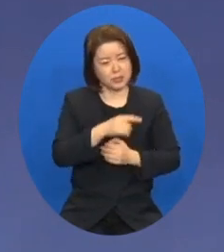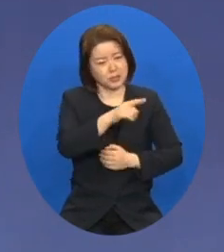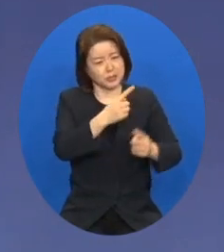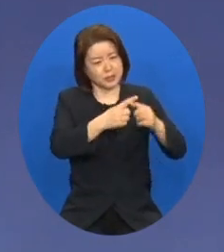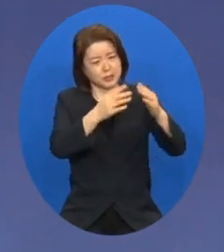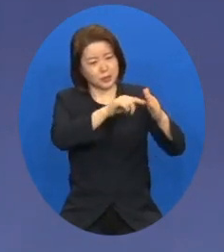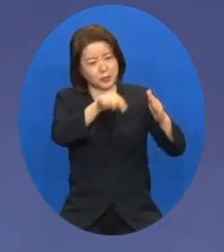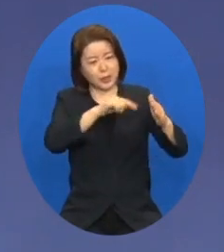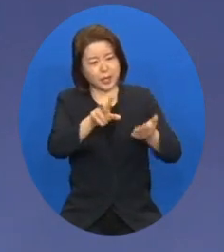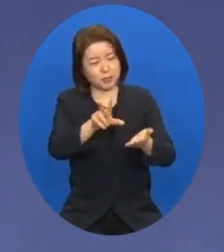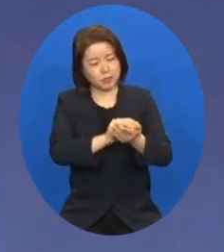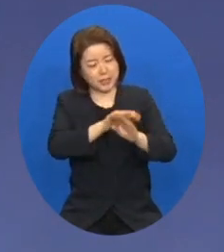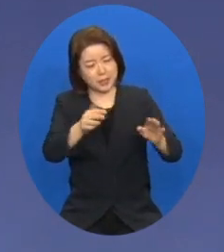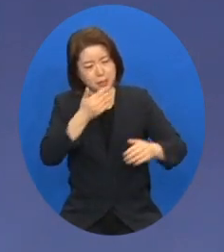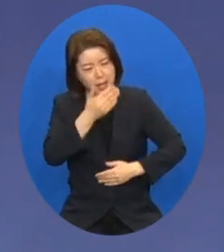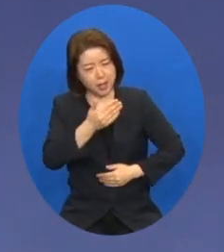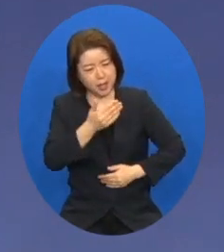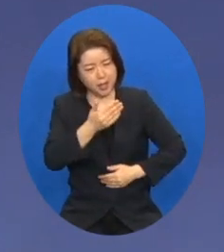있었을까요